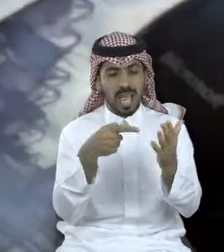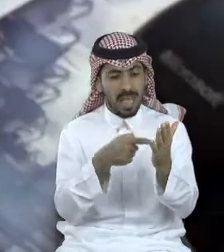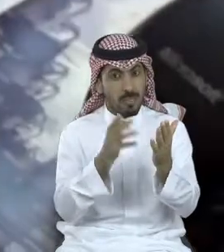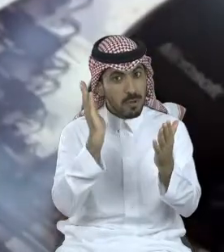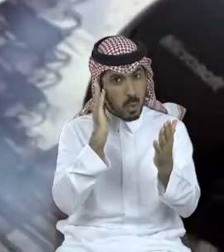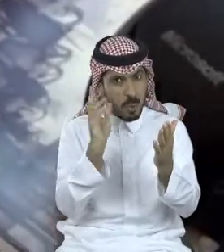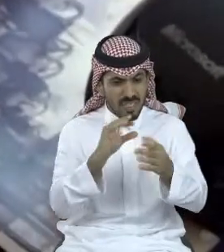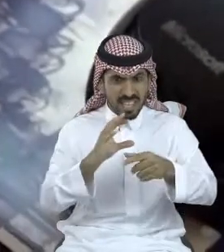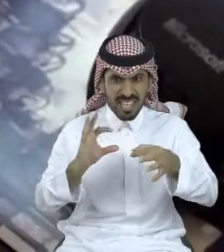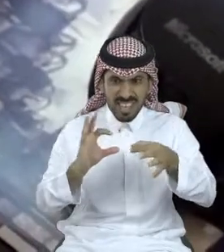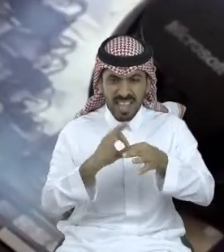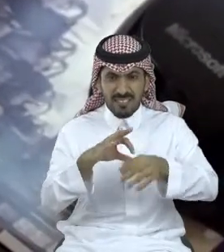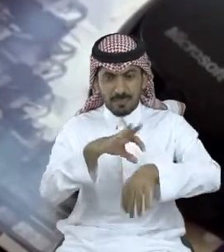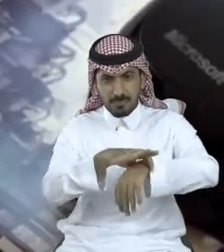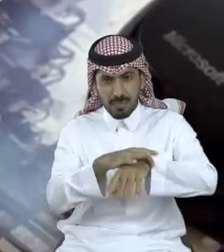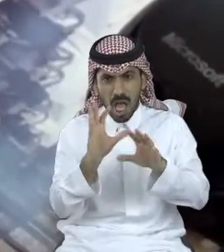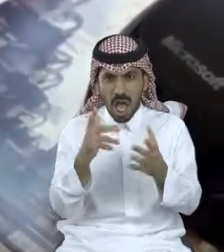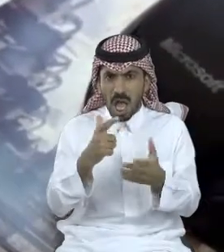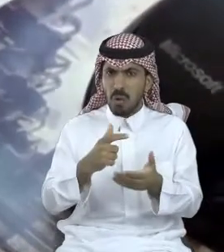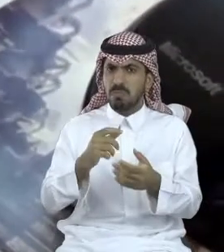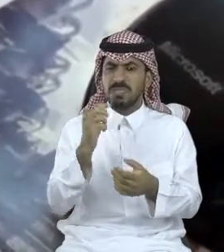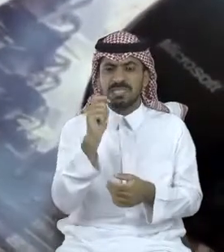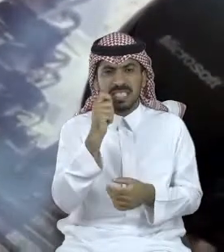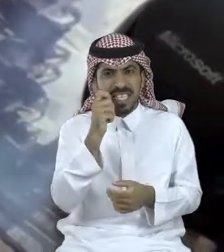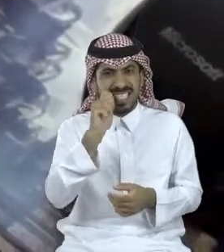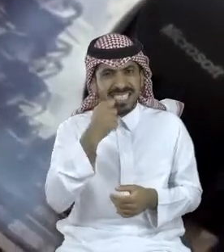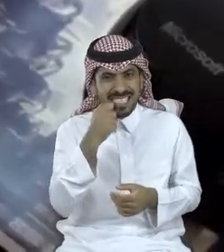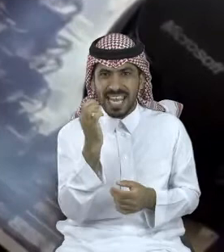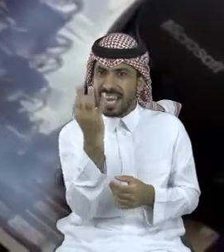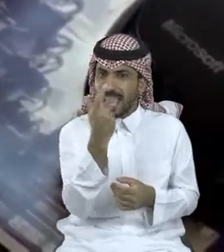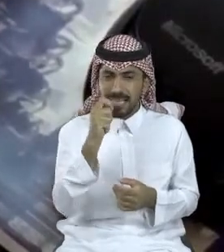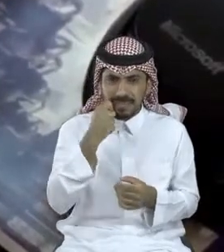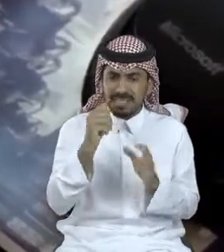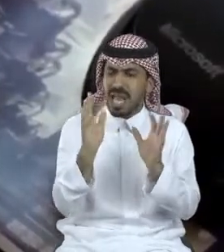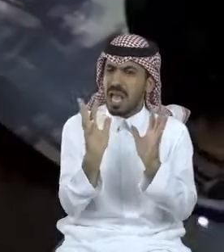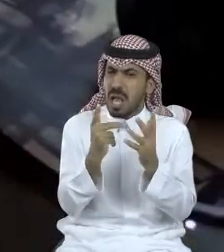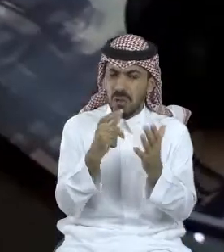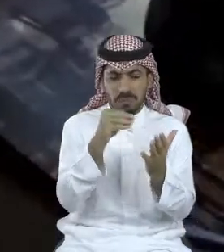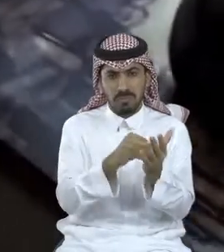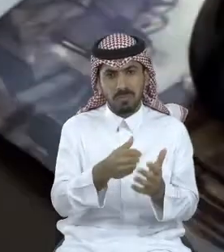اقول لك هو في السوق الثاني، انا اقول لي يبغى يوزر نيم وباسورد الاشياء هذه، سوى الحركه ذي ما بيها. اوكي